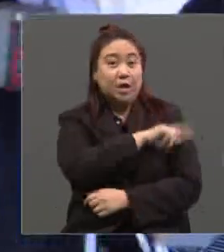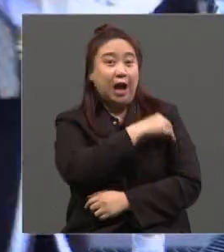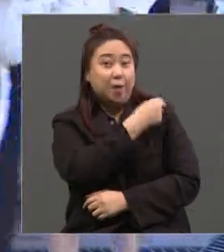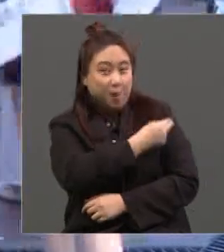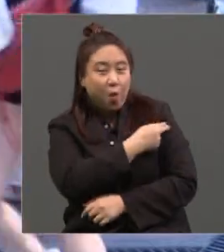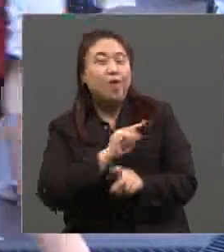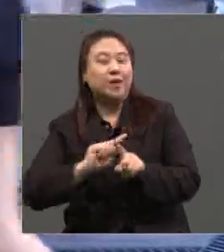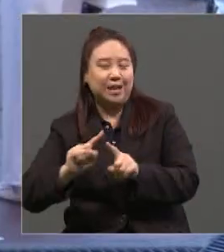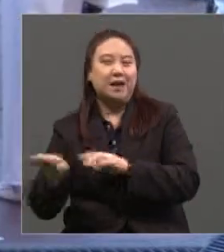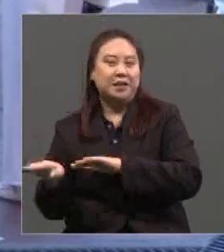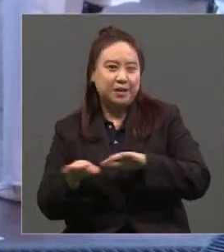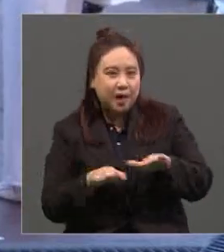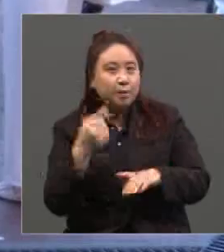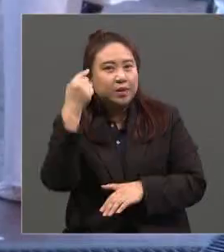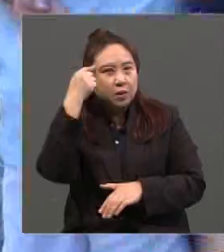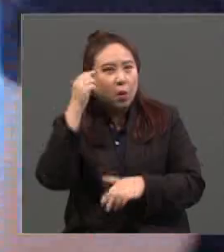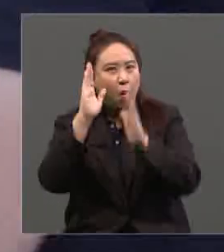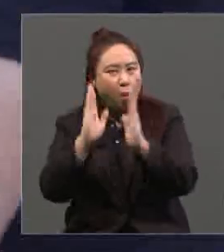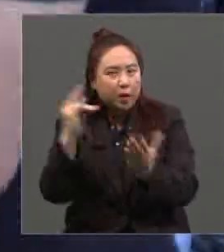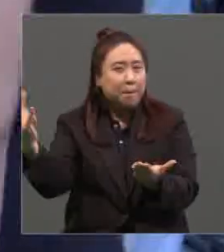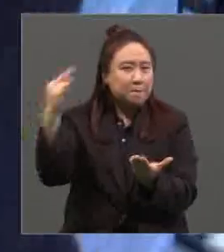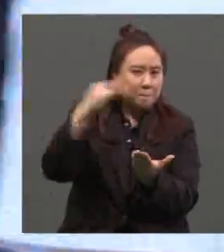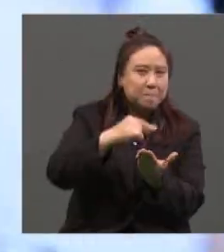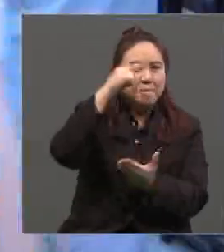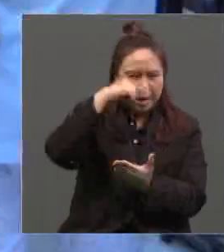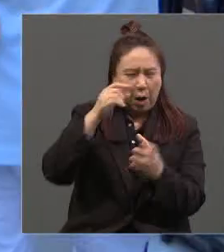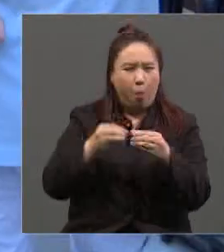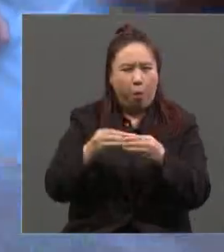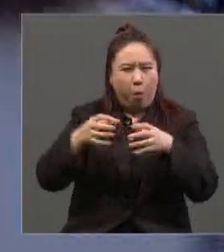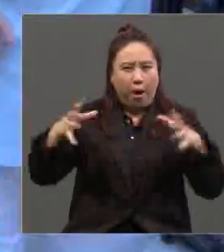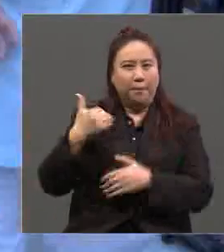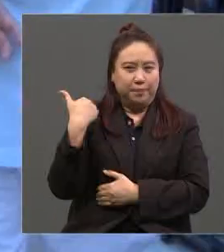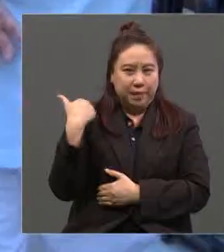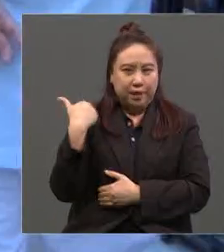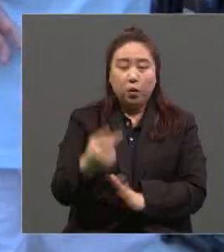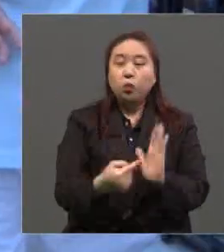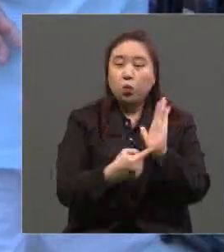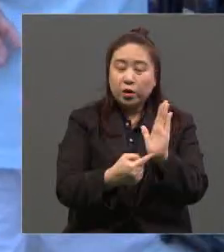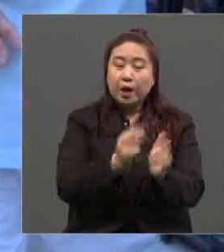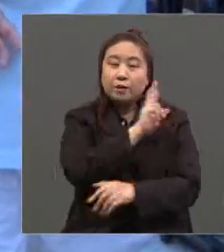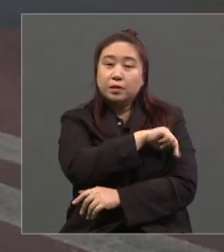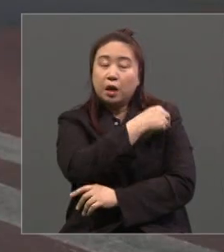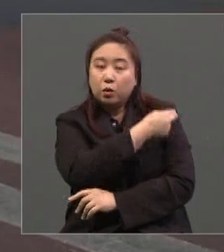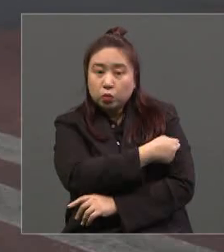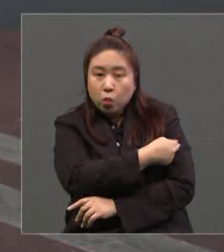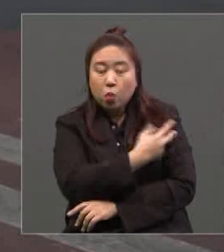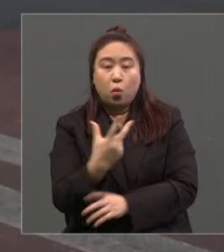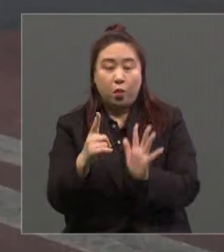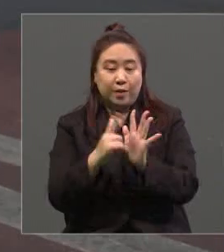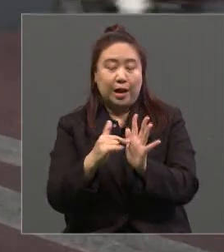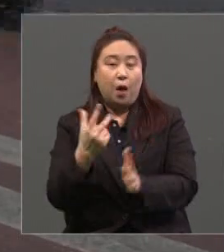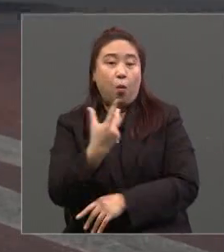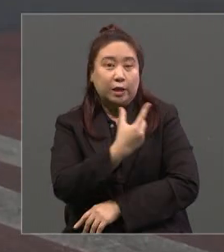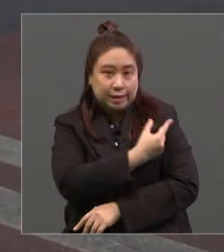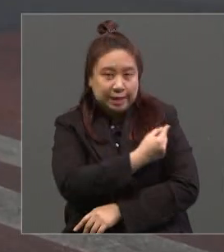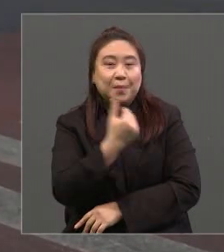แล้วก็คาดว่าจะมีนักท่องเที่ยวที่เดินทางมาไทยเป็นจำนวนมากระบบสาธารณสุขอย่างเช่นเรื่องอะไรเรื่องของวัคซีนเ